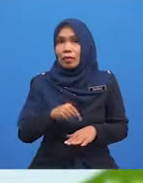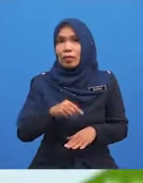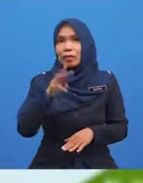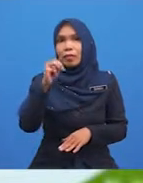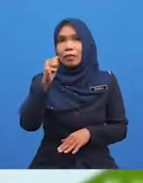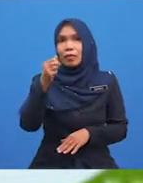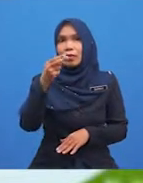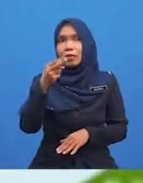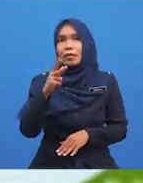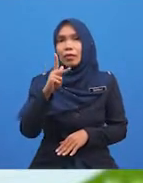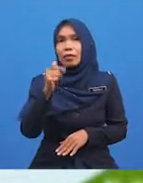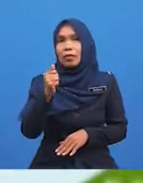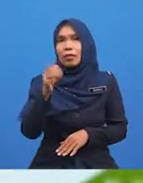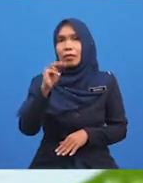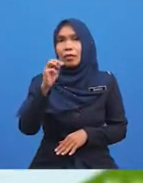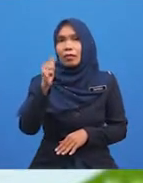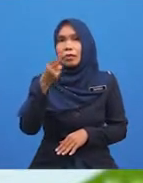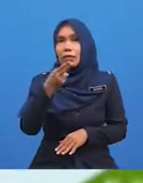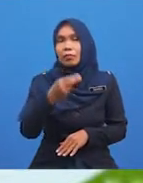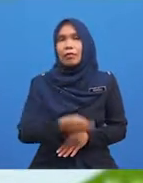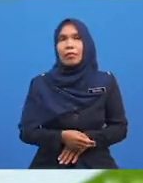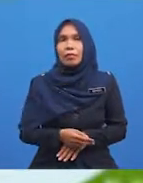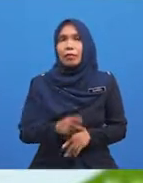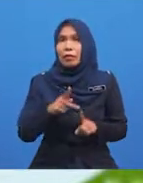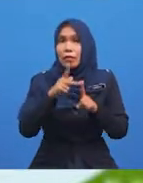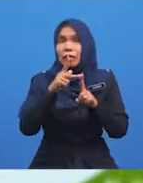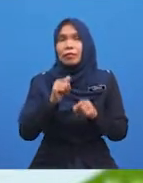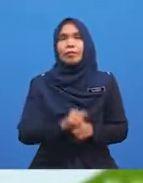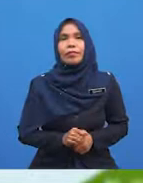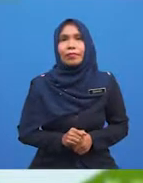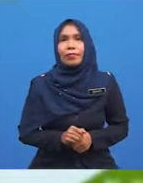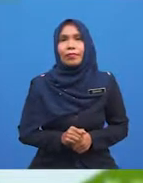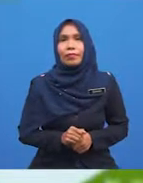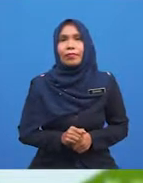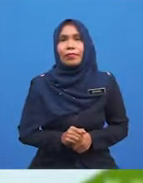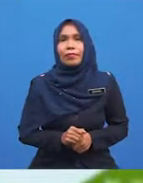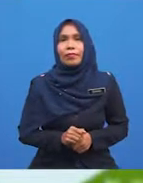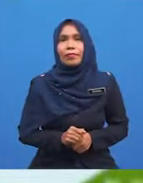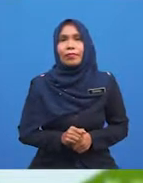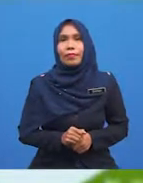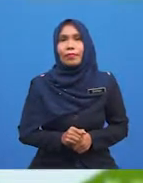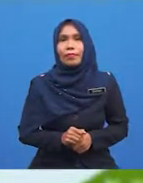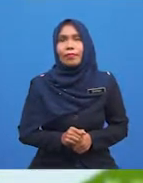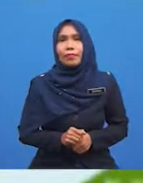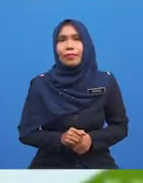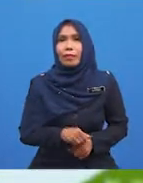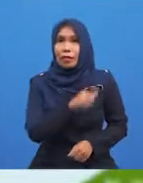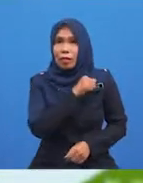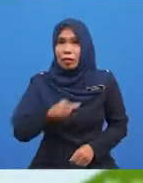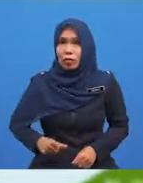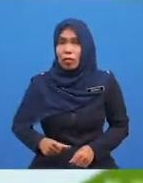Sebenarnya, jawatan Yang di-Pertuan Agong ini akan dilantik setiap 5 tahun